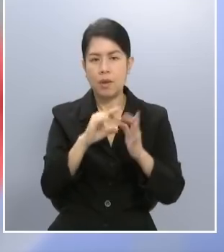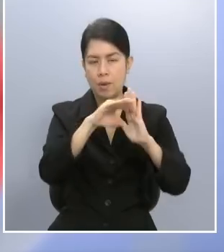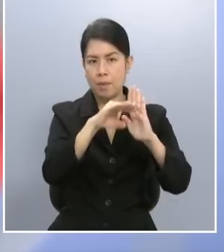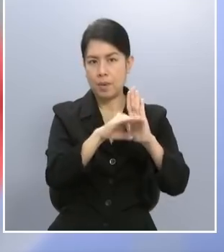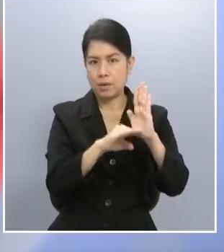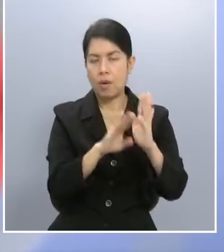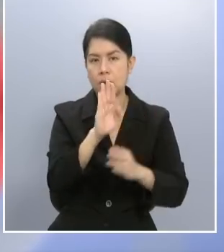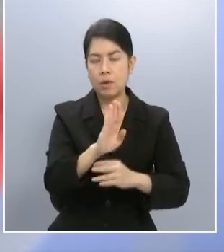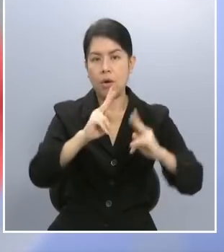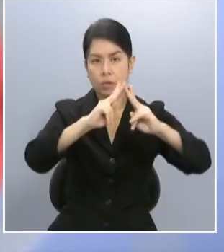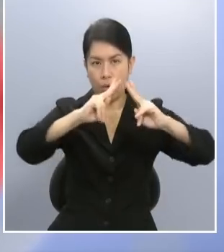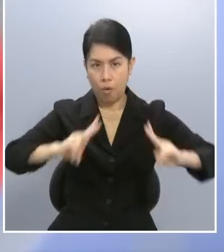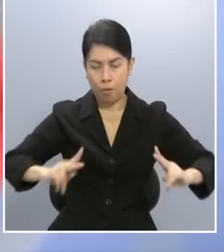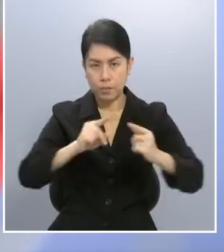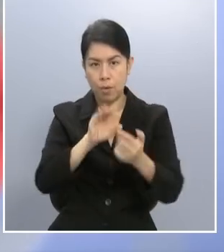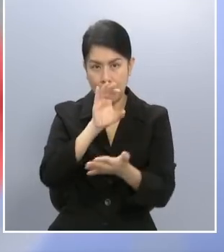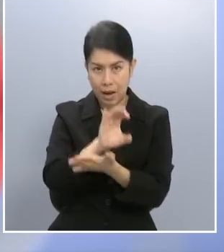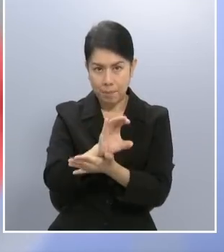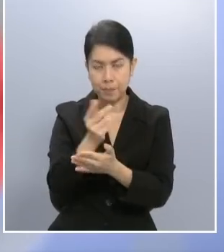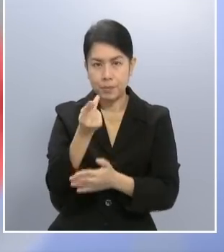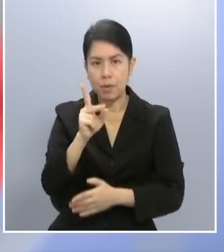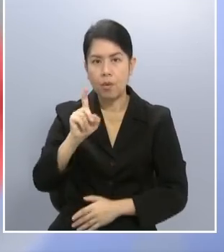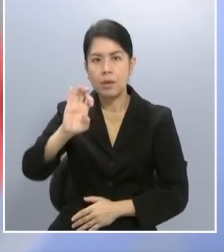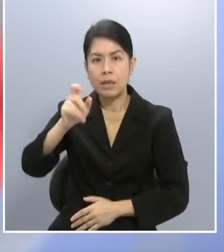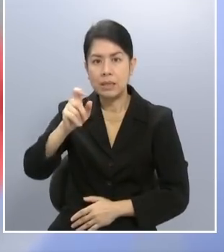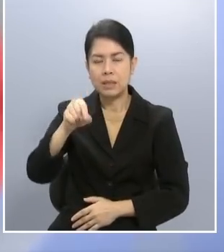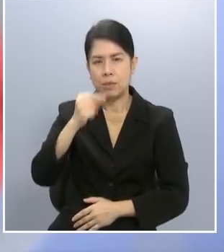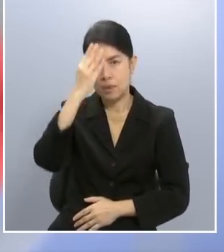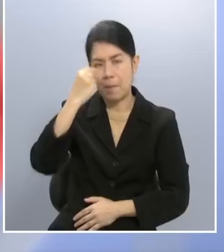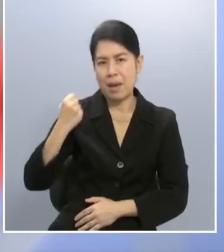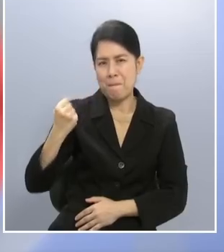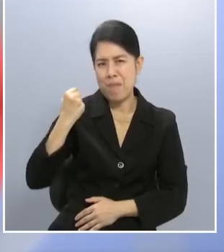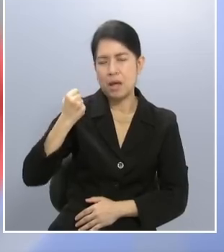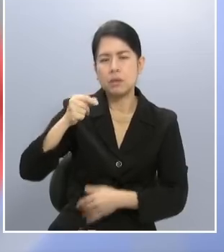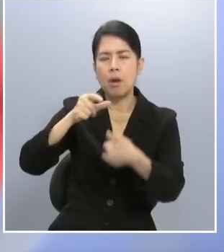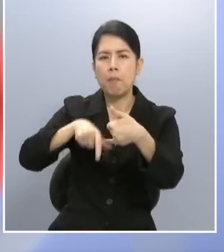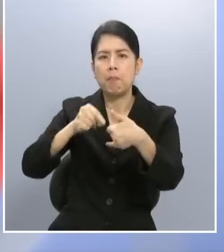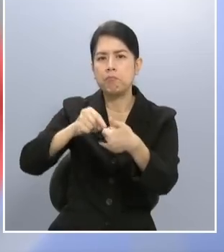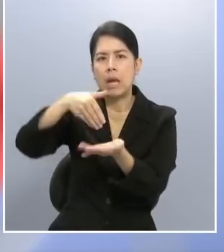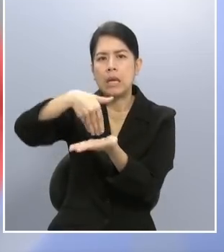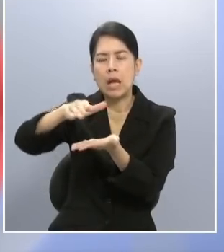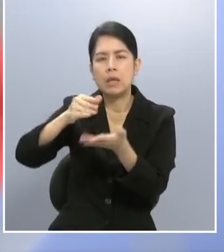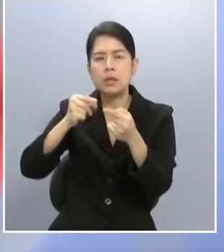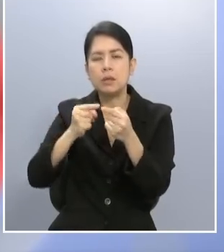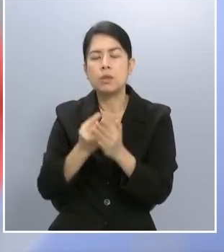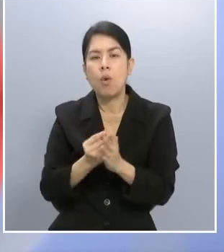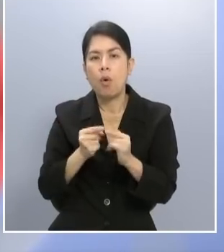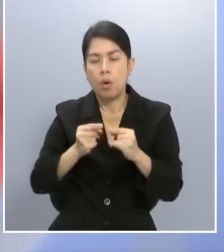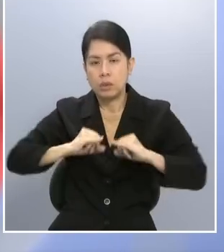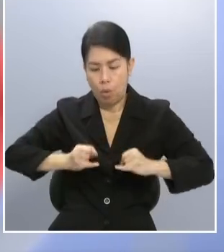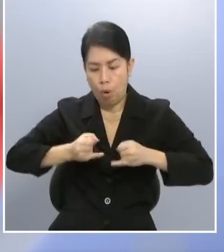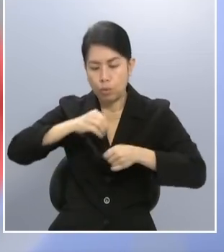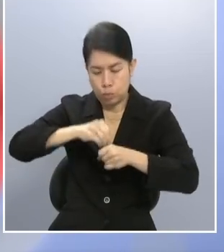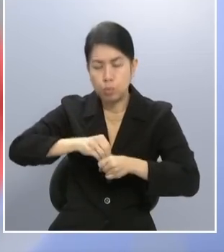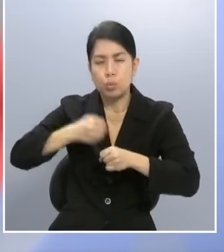กลุ่มบังคับคดีเนี่ยคือจริงๆไม่มีอำนาจที่จะไปไล่เขาหรอกในตอนแรกเพราะว่าคือมันก็เป็นคนกลางนั่นแหละนะ